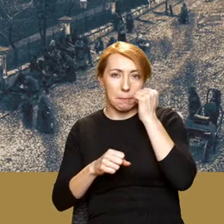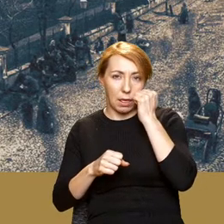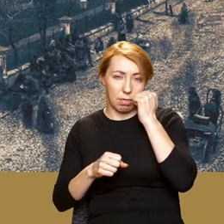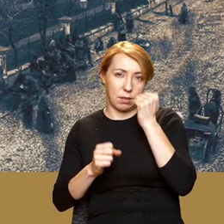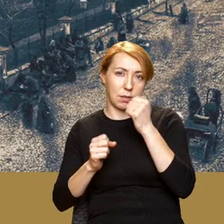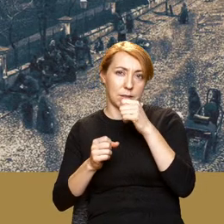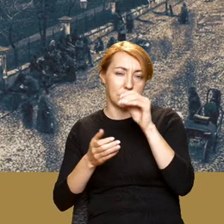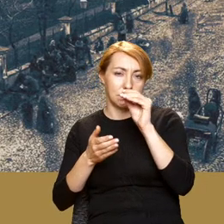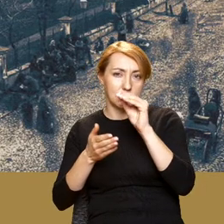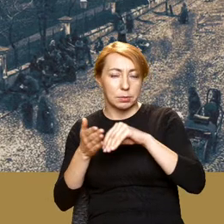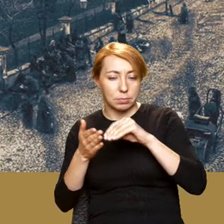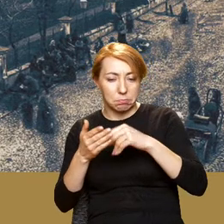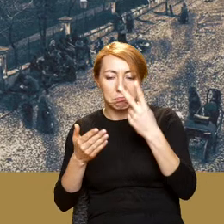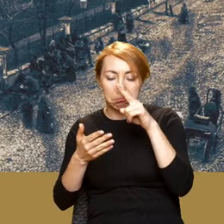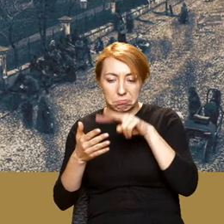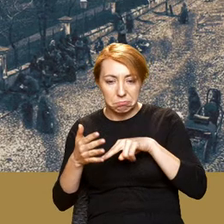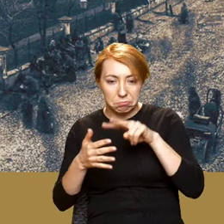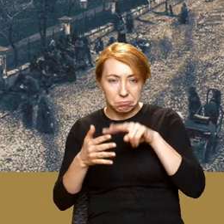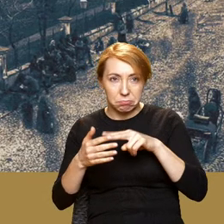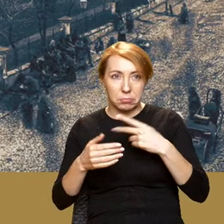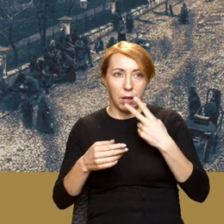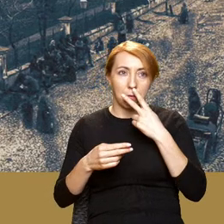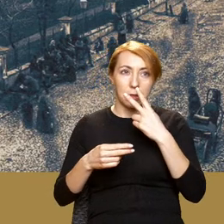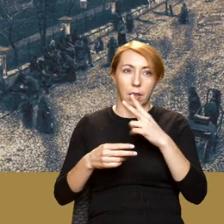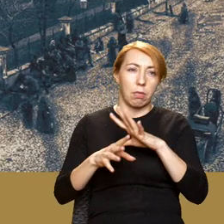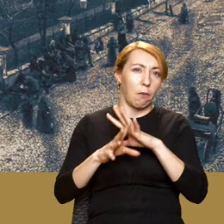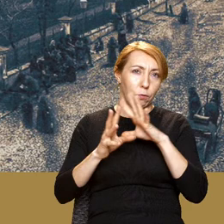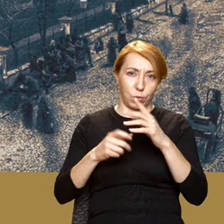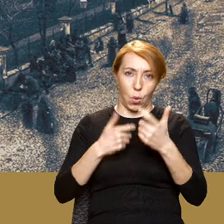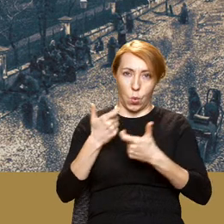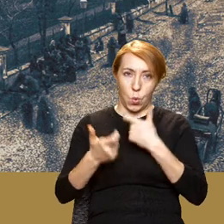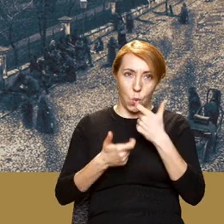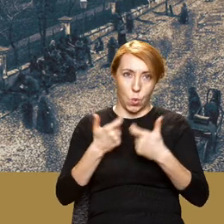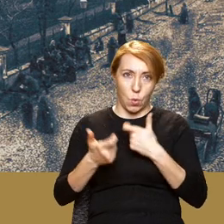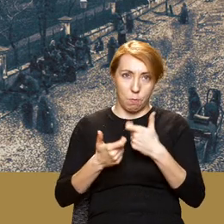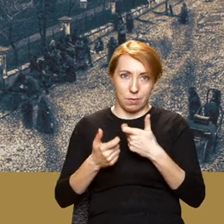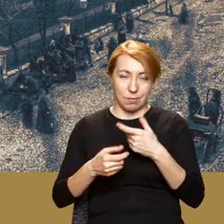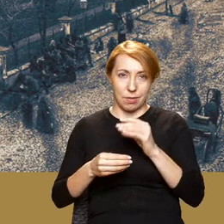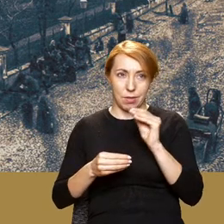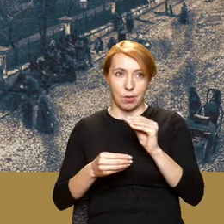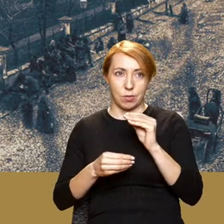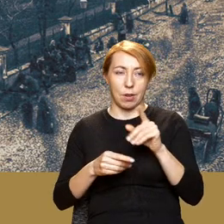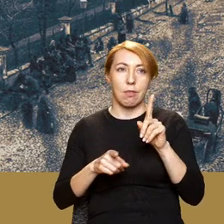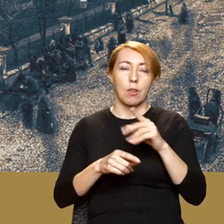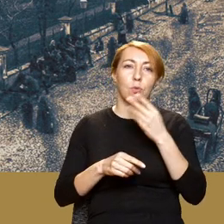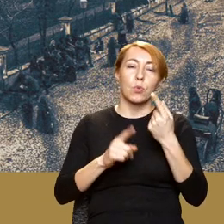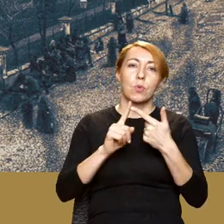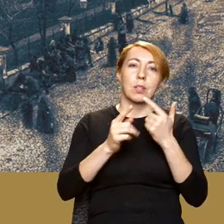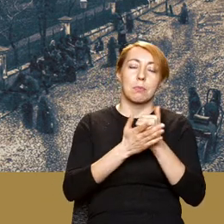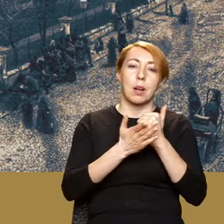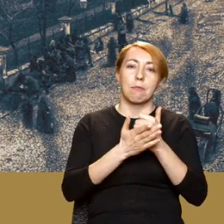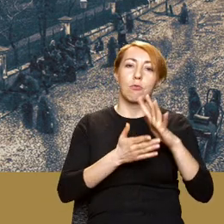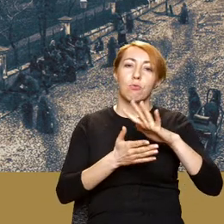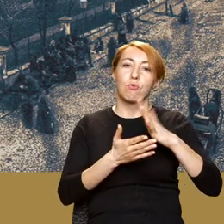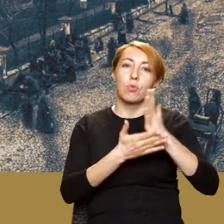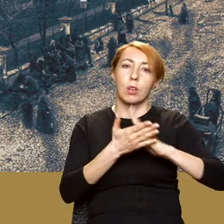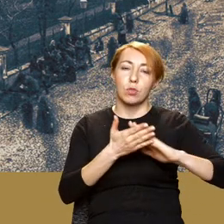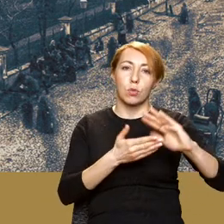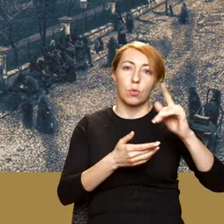бачив, що направду не зробила всього. І ще є. Mówiłem tutaj aspekt społeczny, no jest aspekt